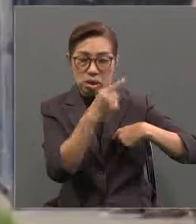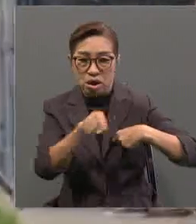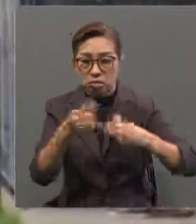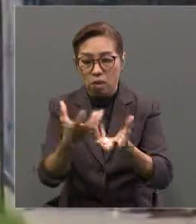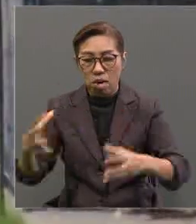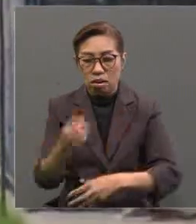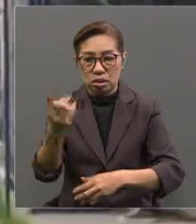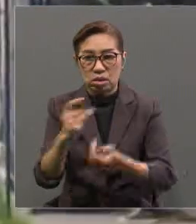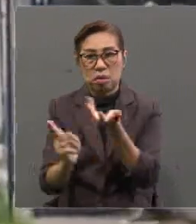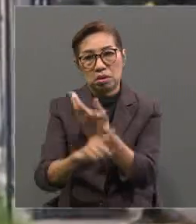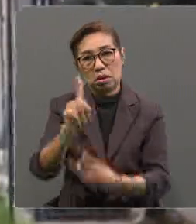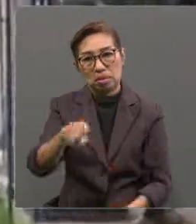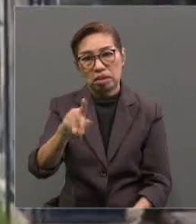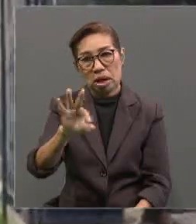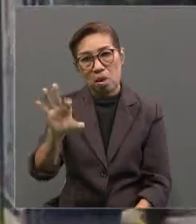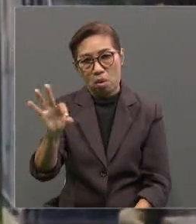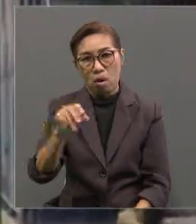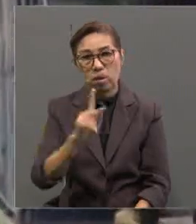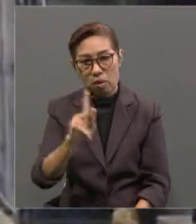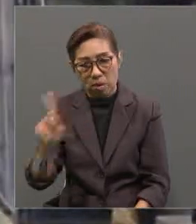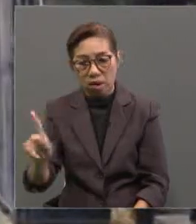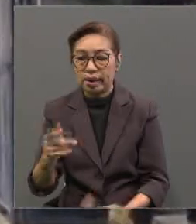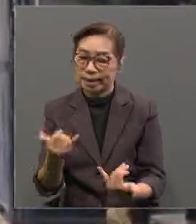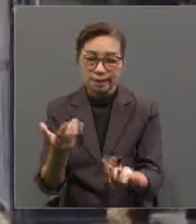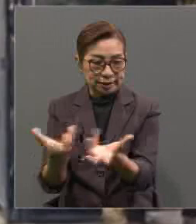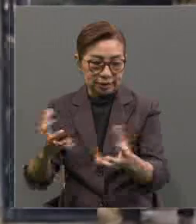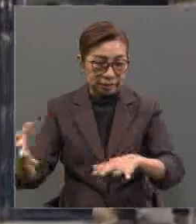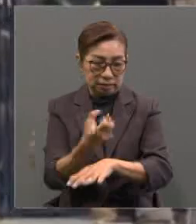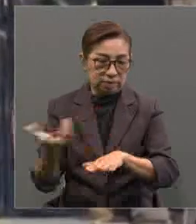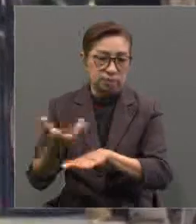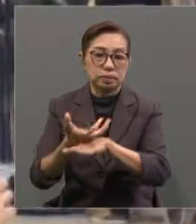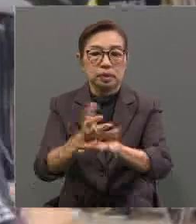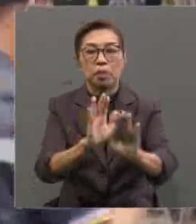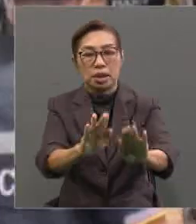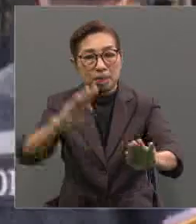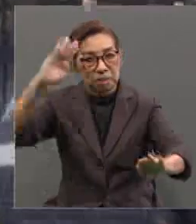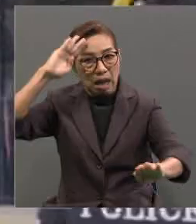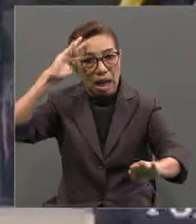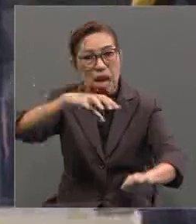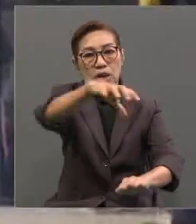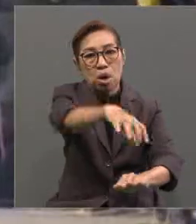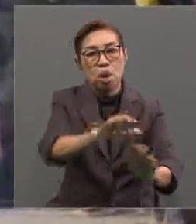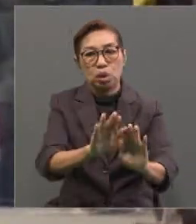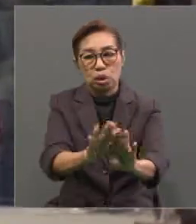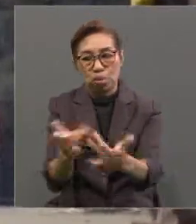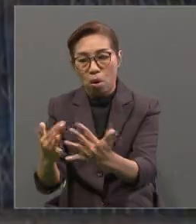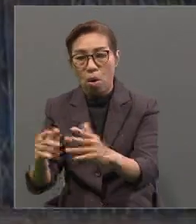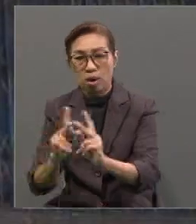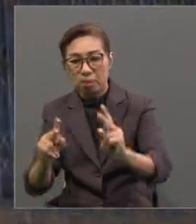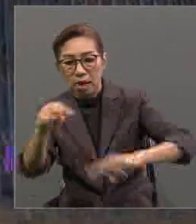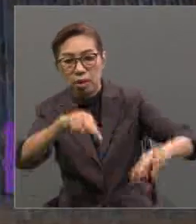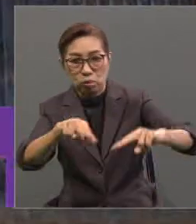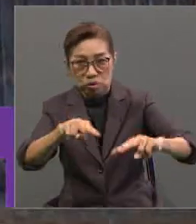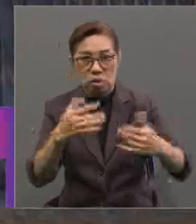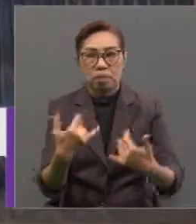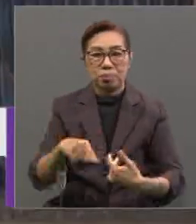ถึง1900กิโลกรัมขณะนี้ได้เคลื่อนย้ายไปเก็บไว้ที่ค่ายกัลยาณิวัฒนาเพื่อรอการตรวจสอบนะครับขณะเดียวกันนั้น